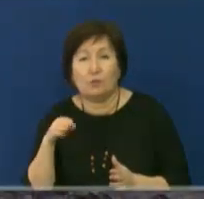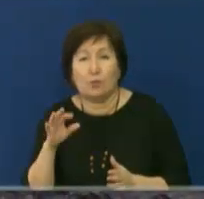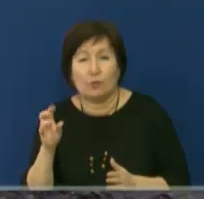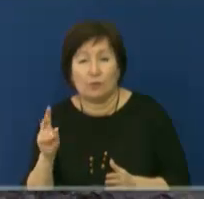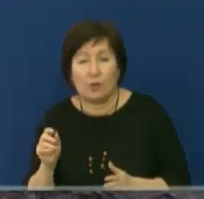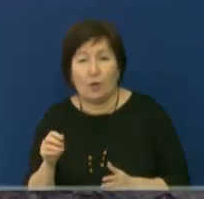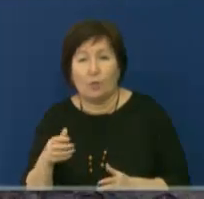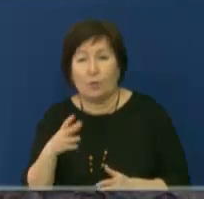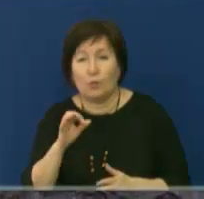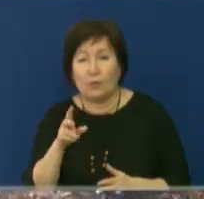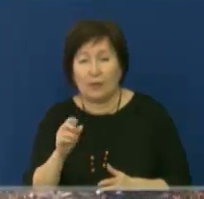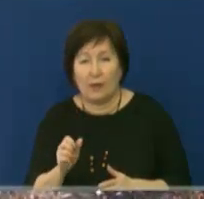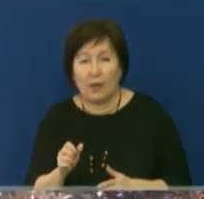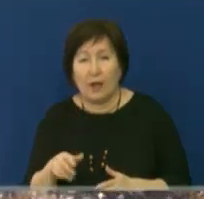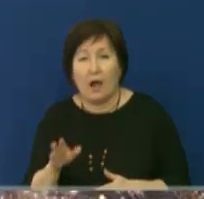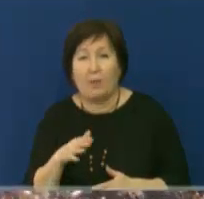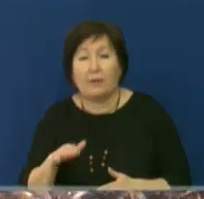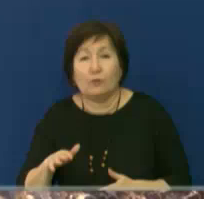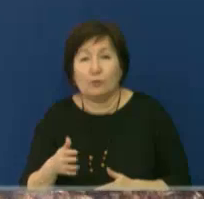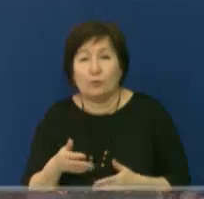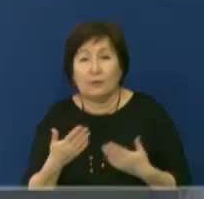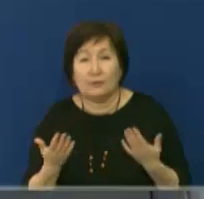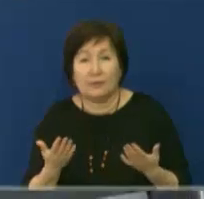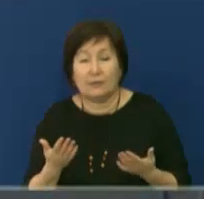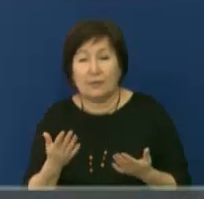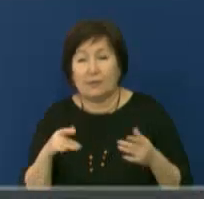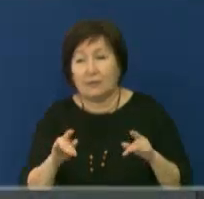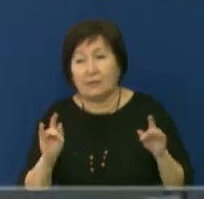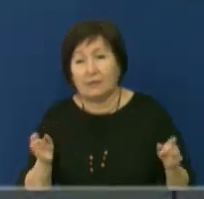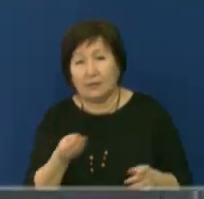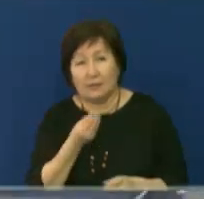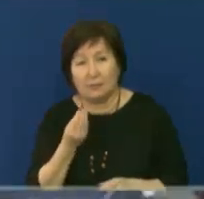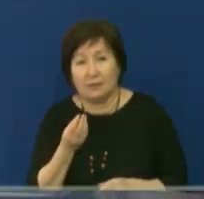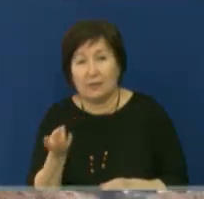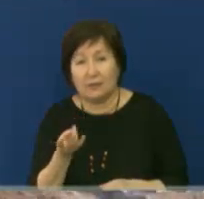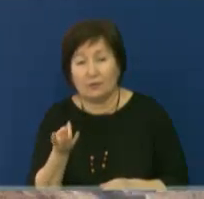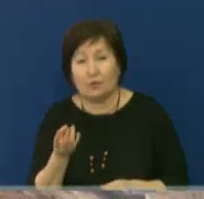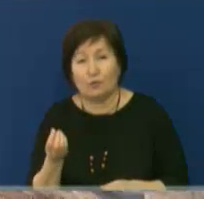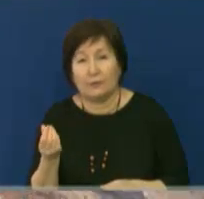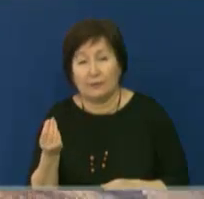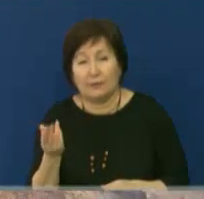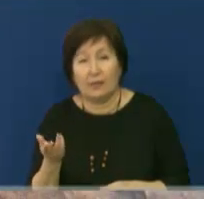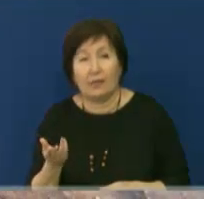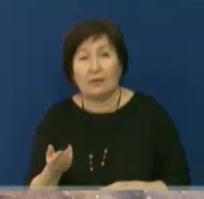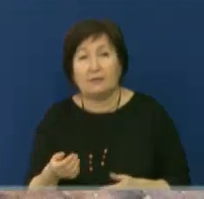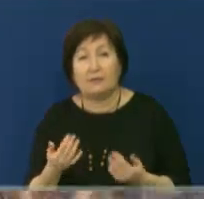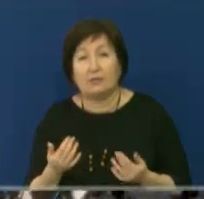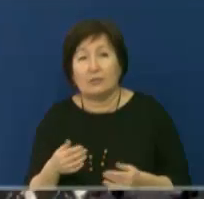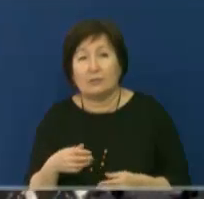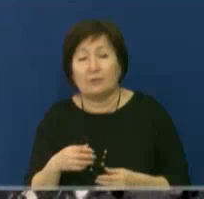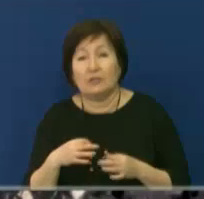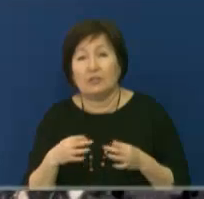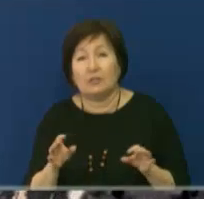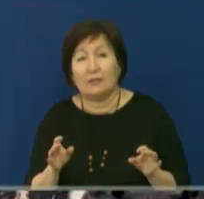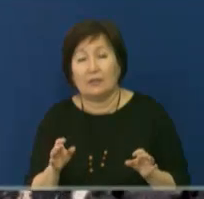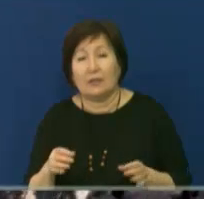үлестіруде. Отын құнының шарықтауына омбы Майқапшағай тас жолының тоз-тозы шығып жатқандығымен дизелдің қымбаттауы себеп дейді олар.